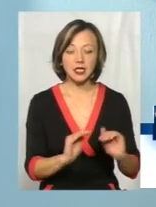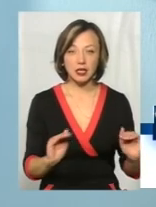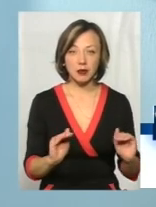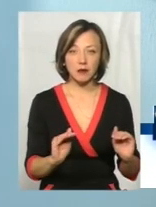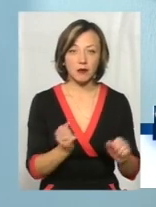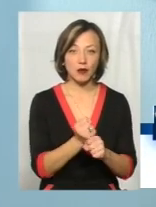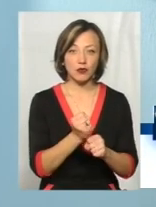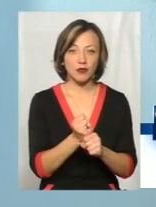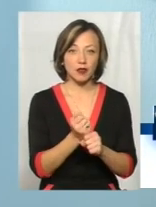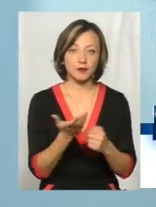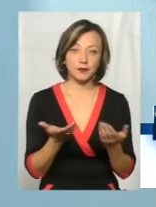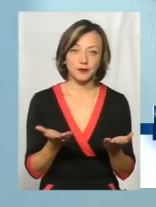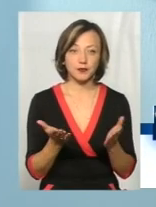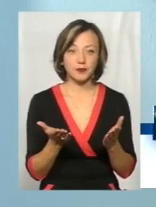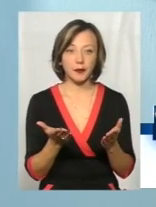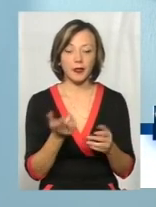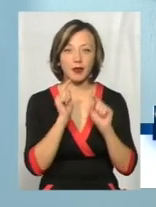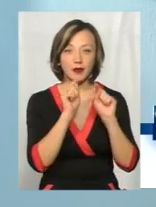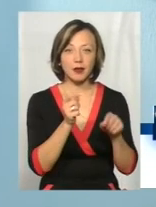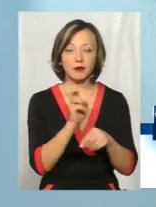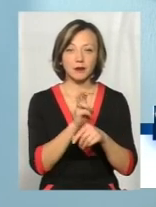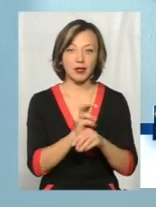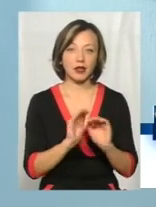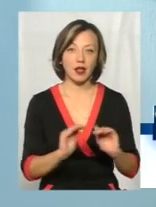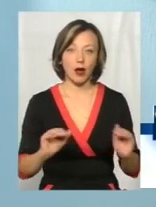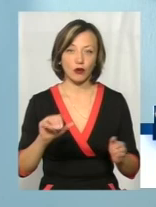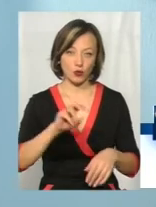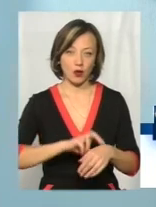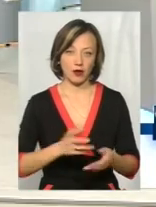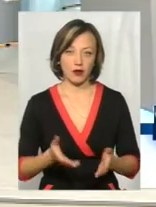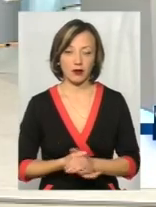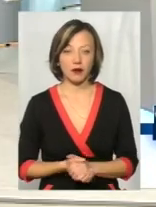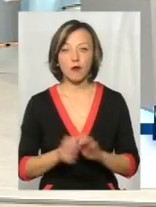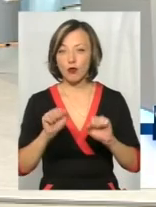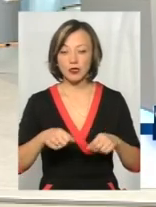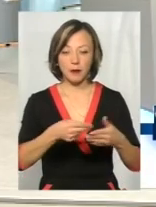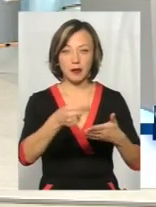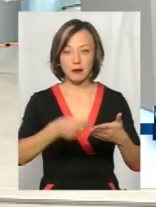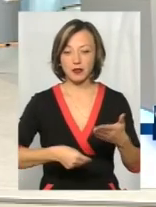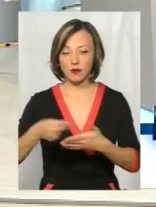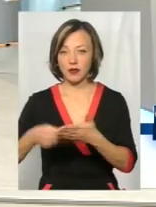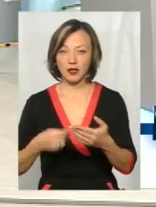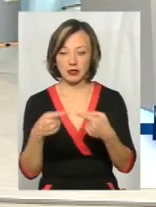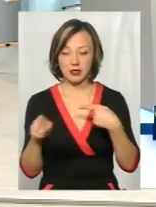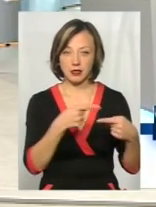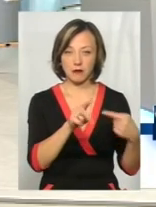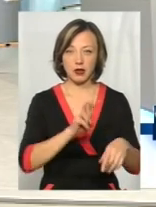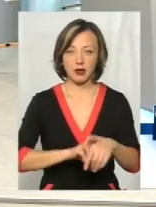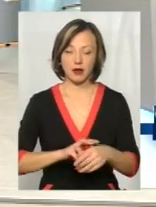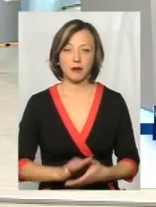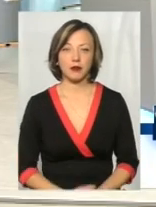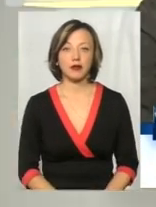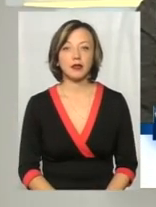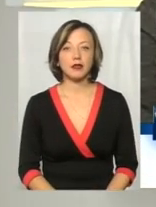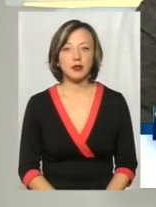вони дають перевагу ходити до педіатра. Можна буде підписувати декларацію таким чином. Ну, я зрозумів.